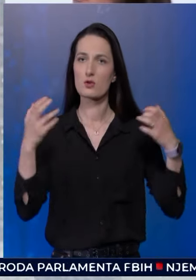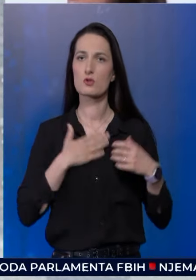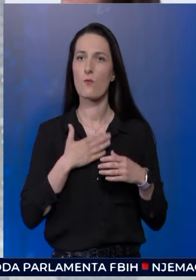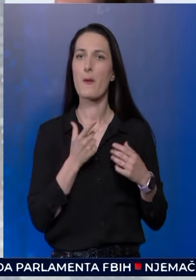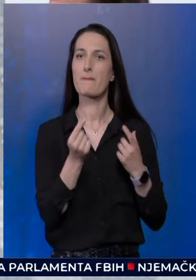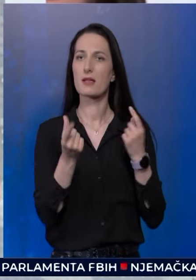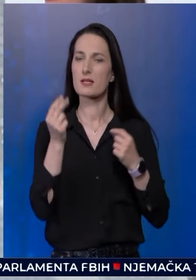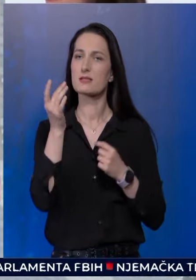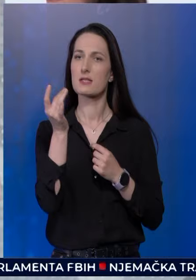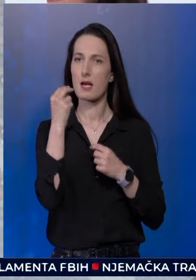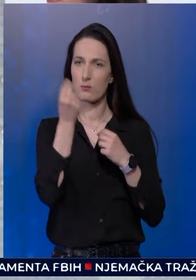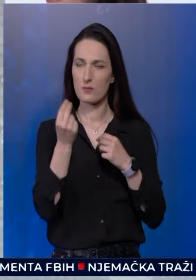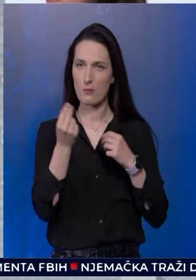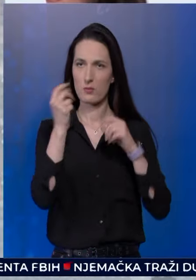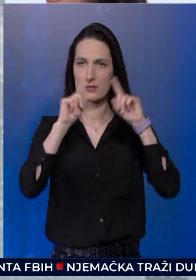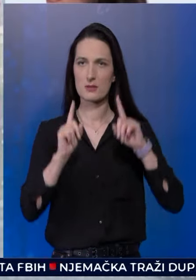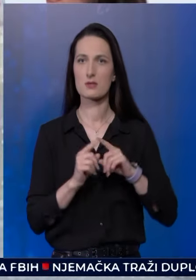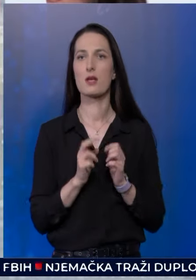iz Republike Srpske.